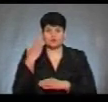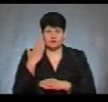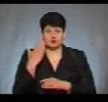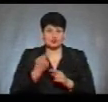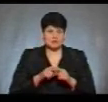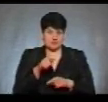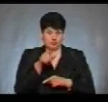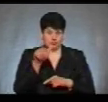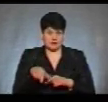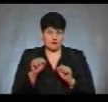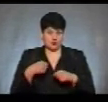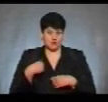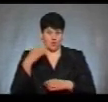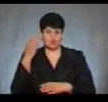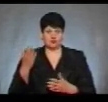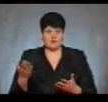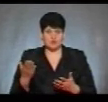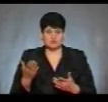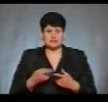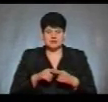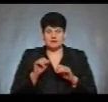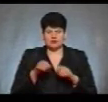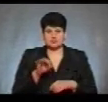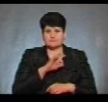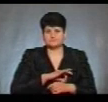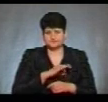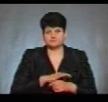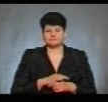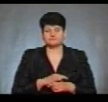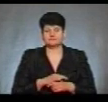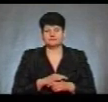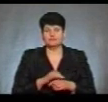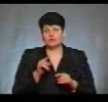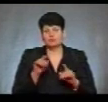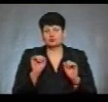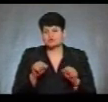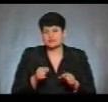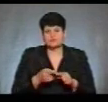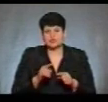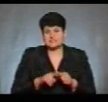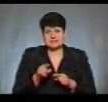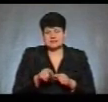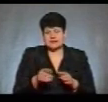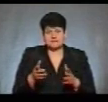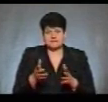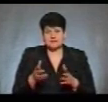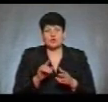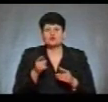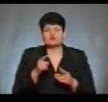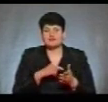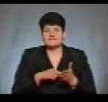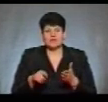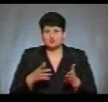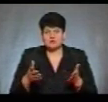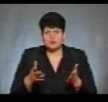раптом може проголосувати. Тобто це може використовуватись такі технології, тому, можливо, це і як такий варіант, чому не виключається, тому